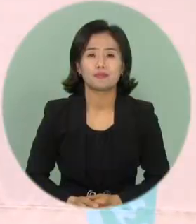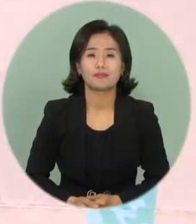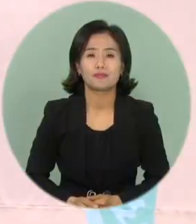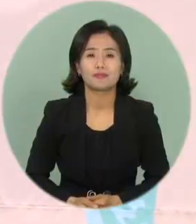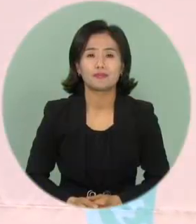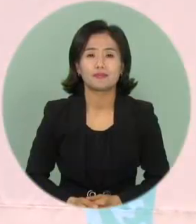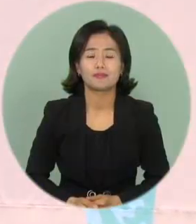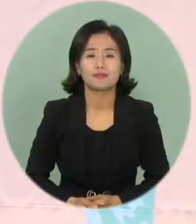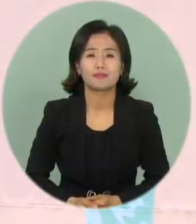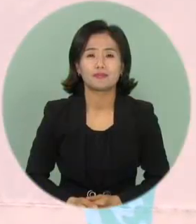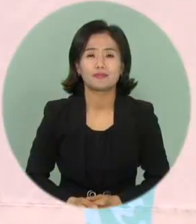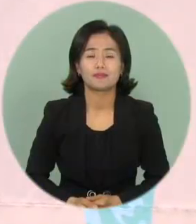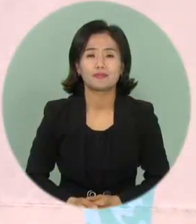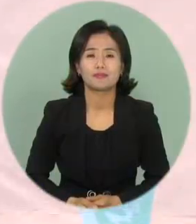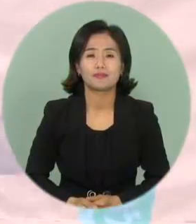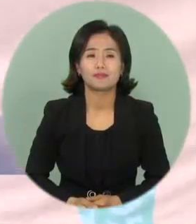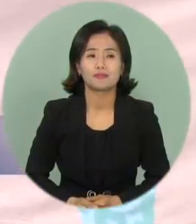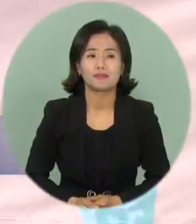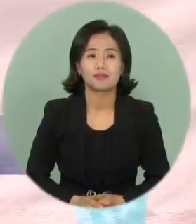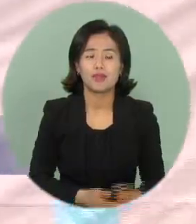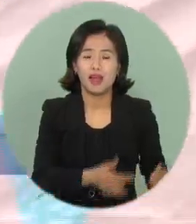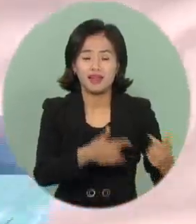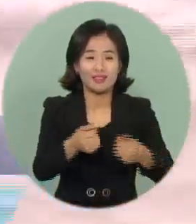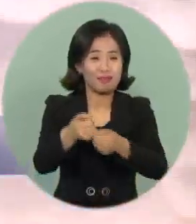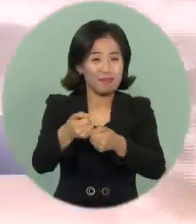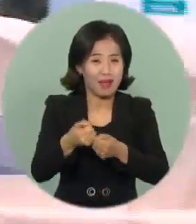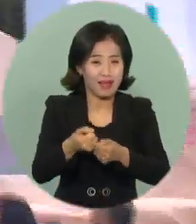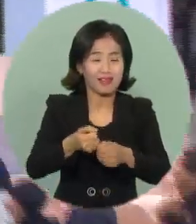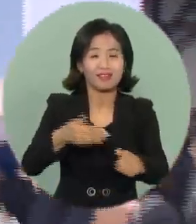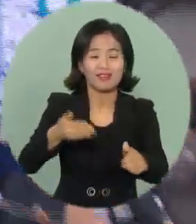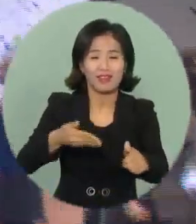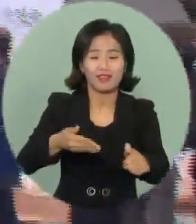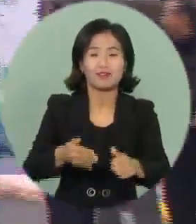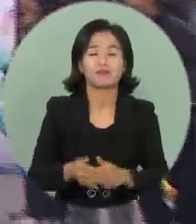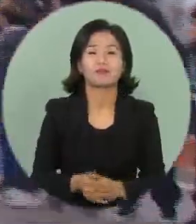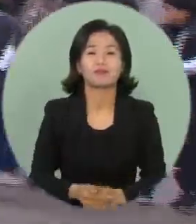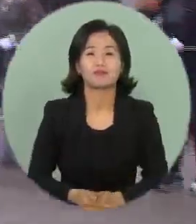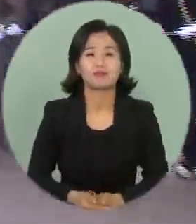둘, 셋, 당겨주세요.